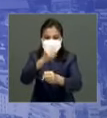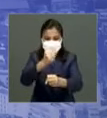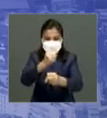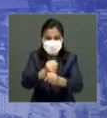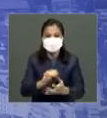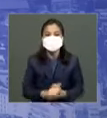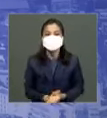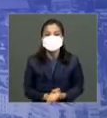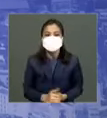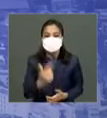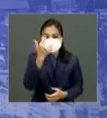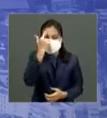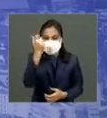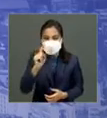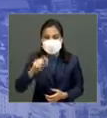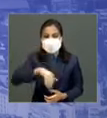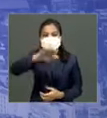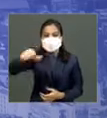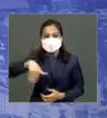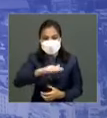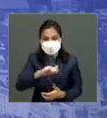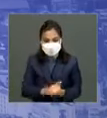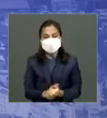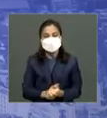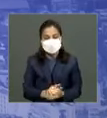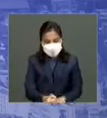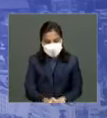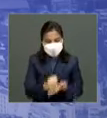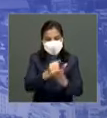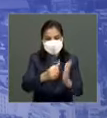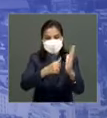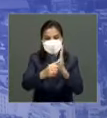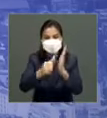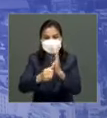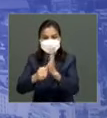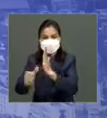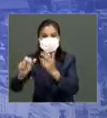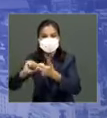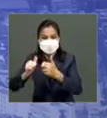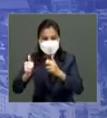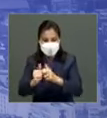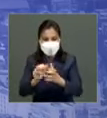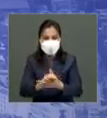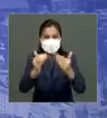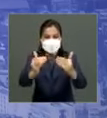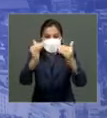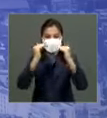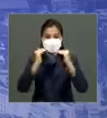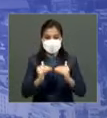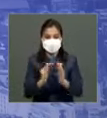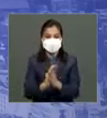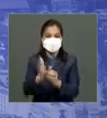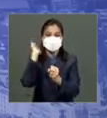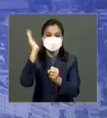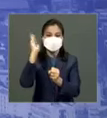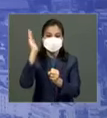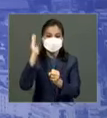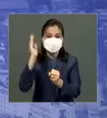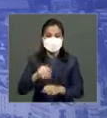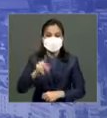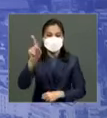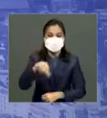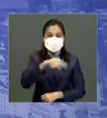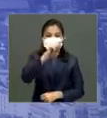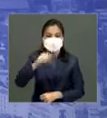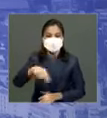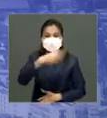วกันนะคะเพื่อที่จะทุกฝ่ายสามารถเข้ามาร่วมกันแก้ไขปัญหาได้ลำดับต่อไปค่ะเป็นการแถลงข่าวในภาพภาษาอังกฤษนะ